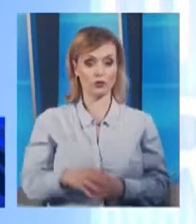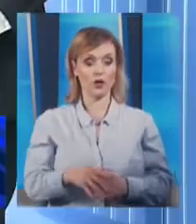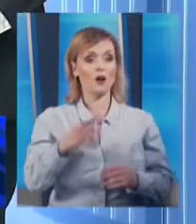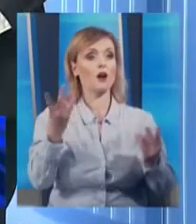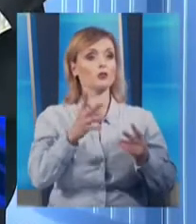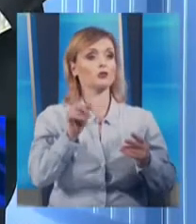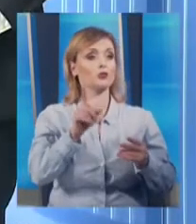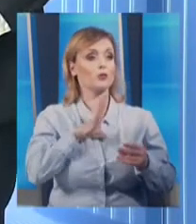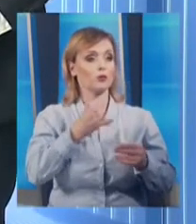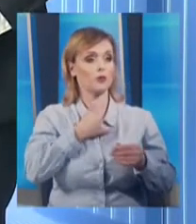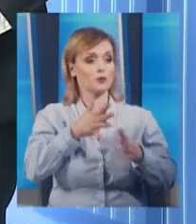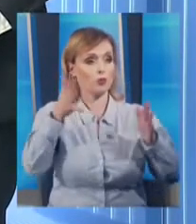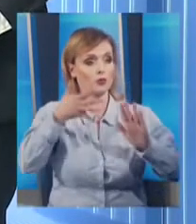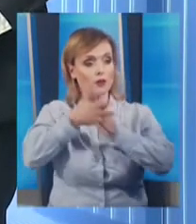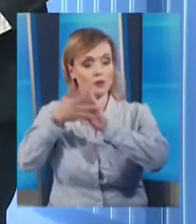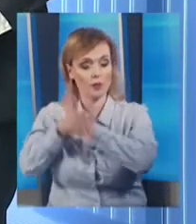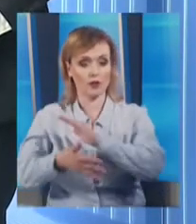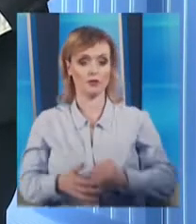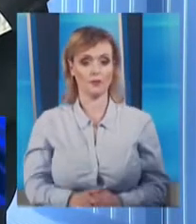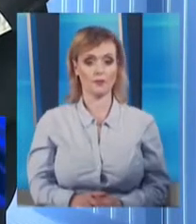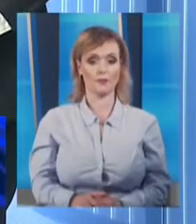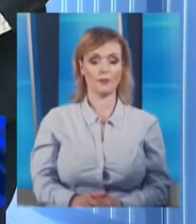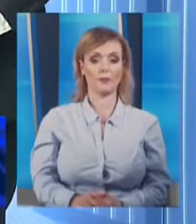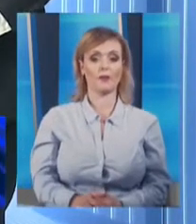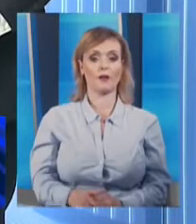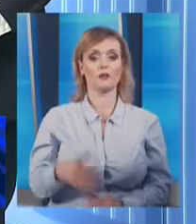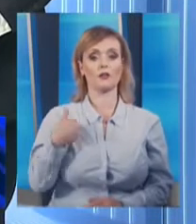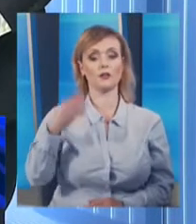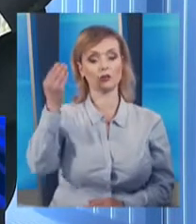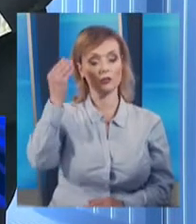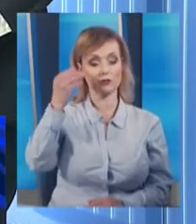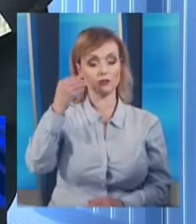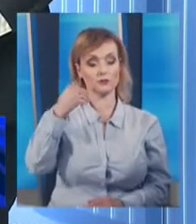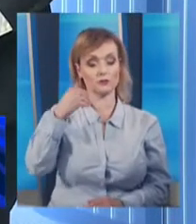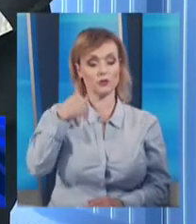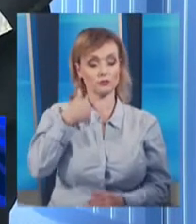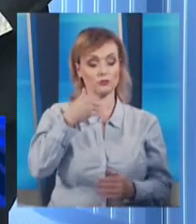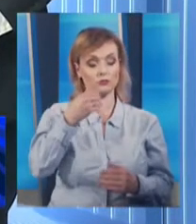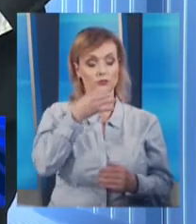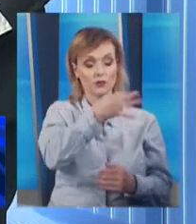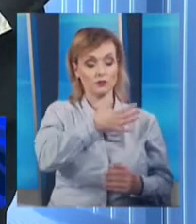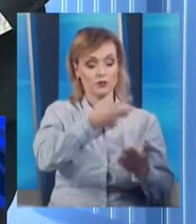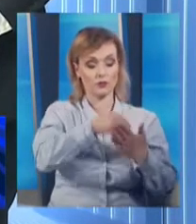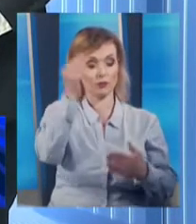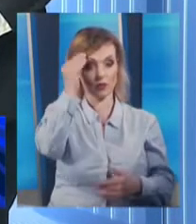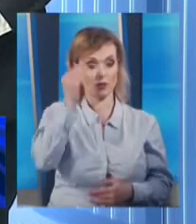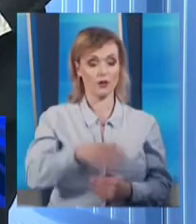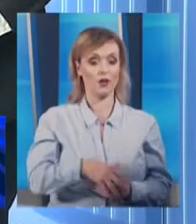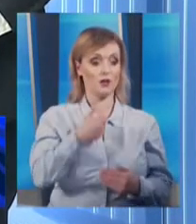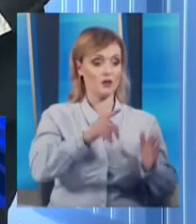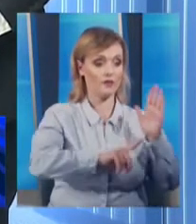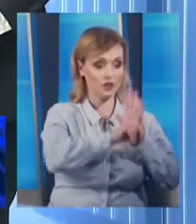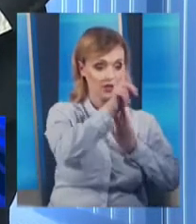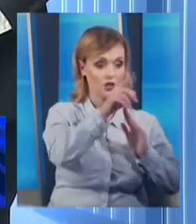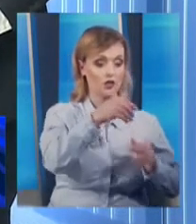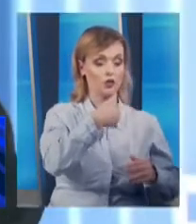transparent? Vă rog. Da. Cred că poziția Platformei de Unitate și Adevăr este clară, a mea la fel. Am venit la bun început cu ideea unui